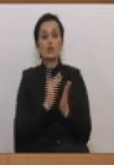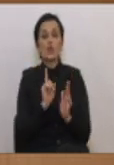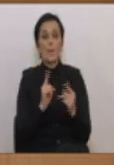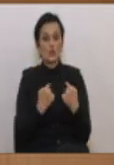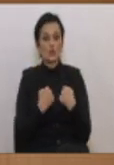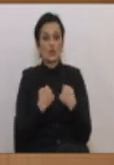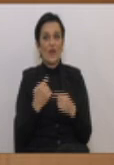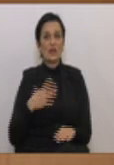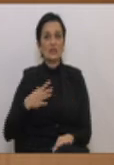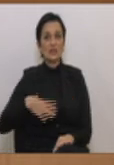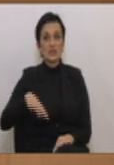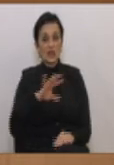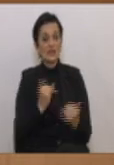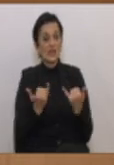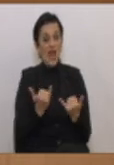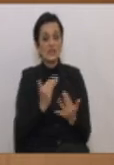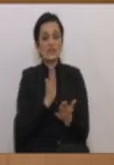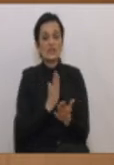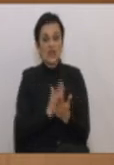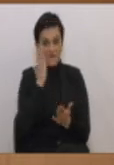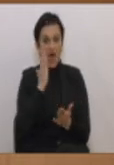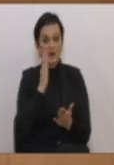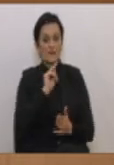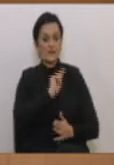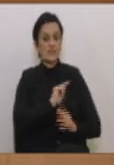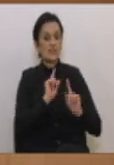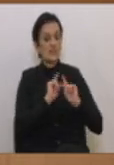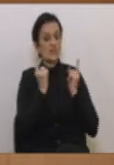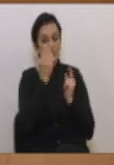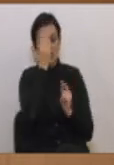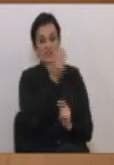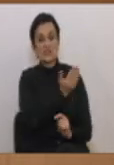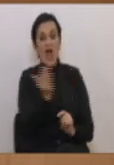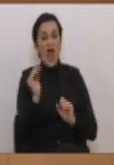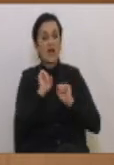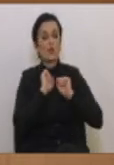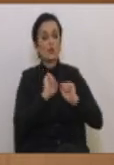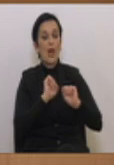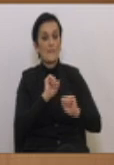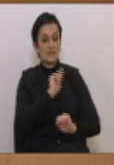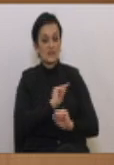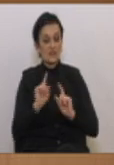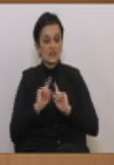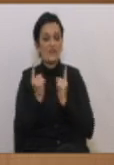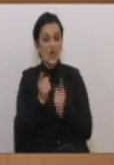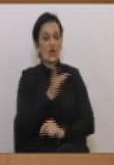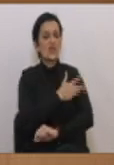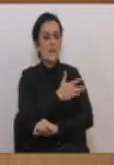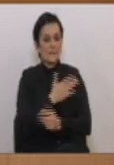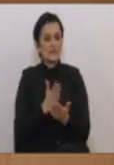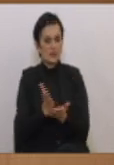ჩვენ საქართველოში დღეს გვაქვს ინსტიტუტი, სახალხო დამცველის ინსტიტუტი, რომელიც იმსახურებს,